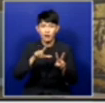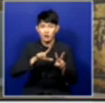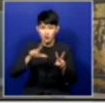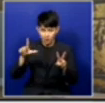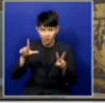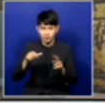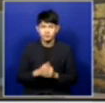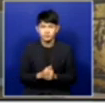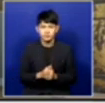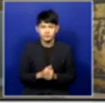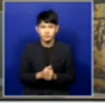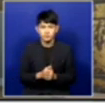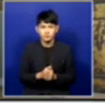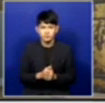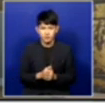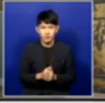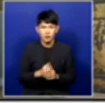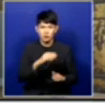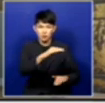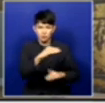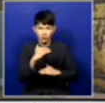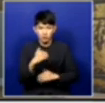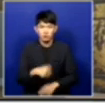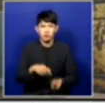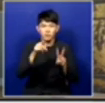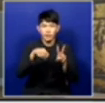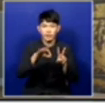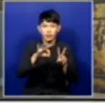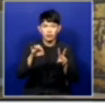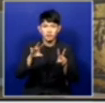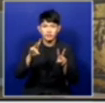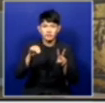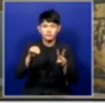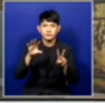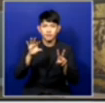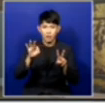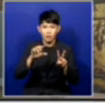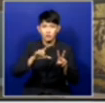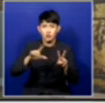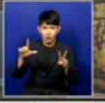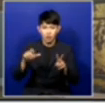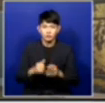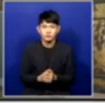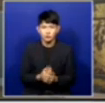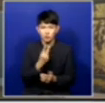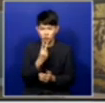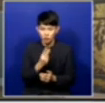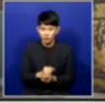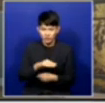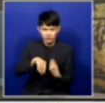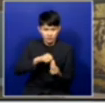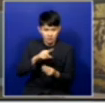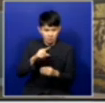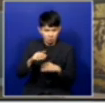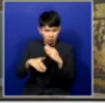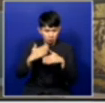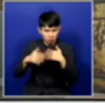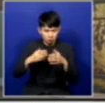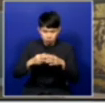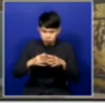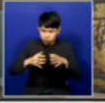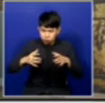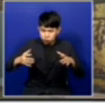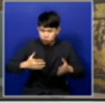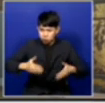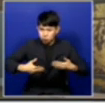า 2,979 ล้านบาทมีการขยายตัวทางเศรษฐกิจซึ่งเป็นบทบาทสำคัญของภาคธุรกิจ